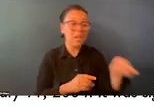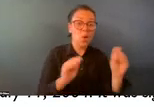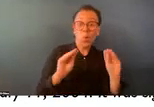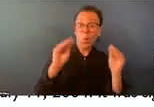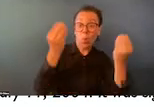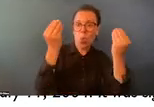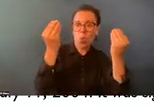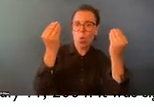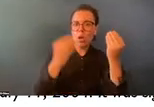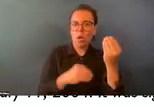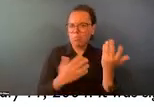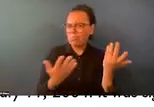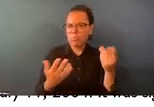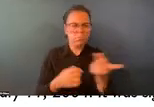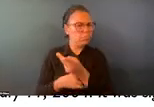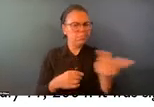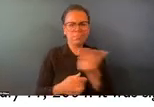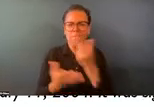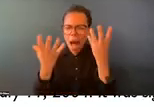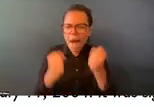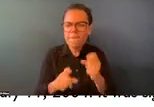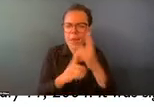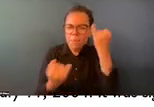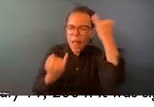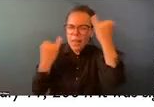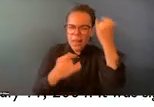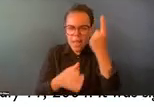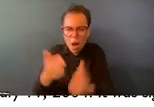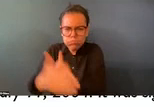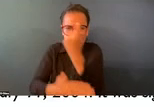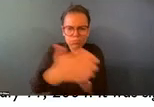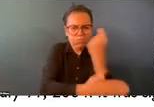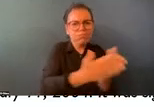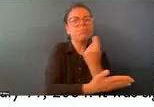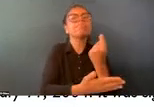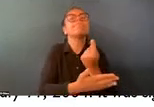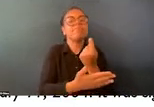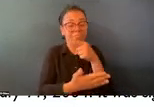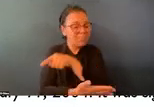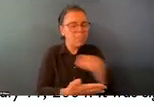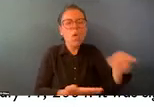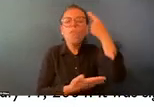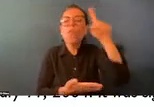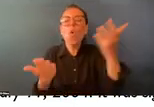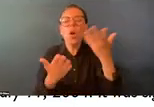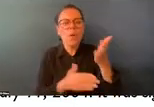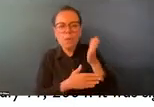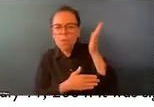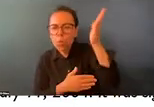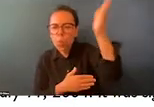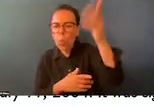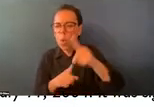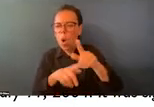себя. И в будущем своих детей, своих жен, это надо все нам делать с этих возрастов. Поэтому